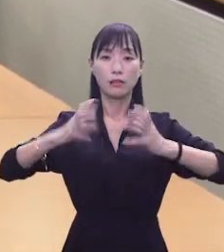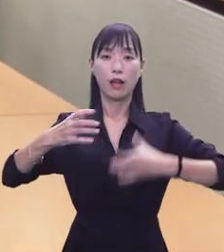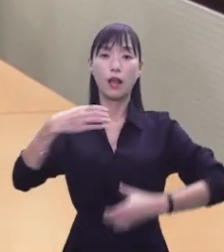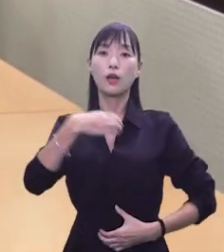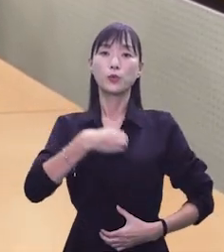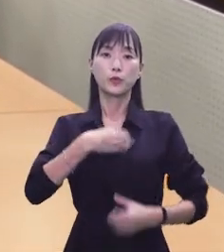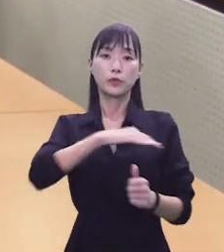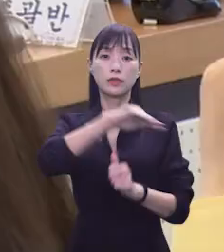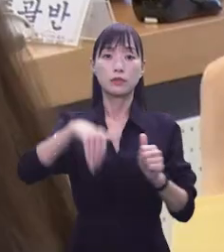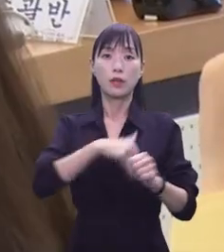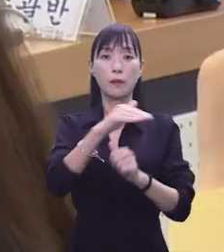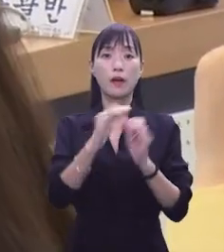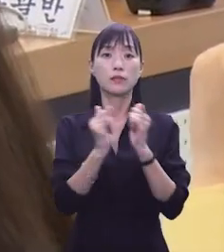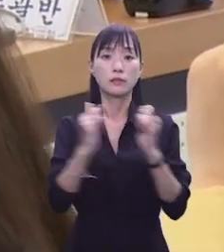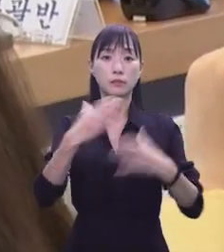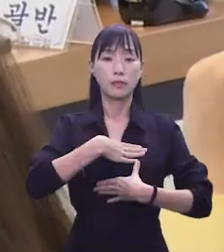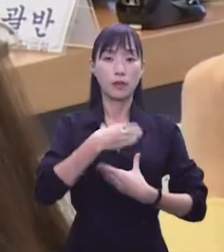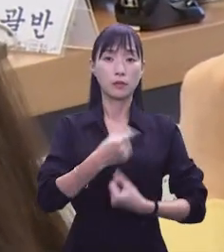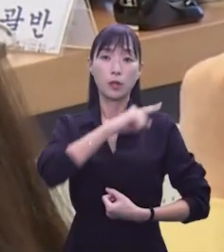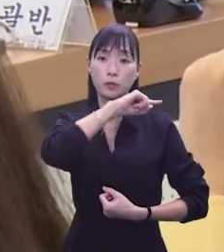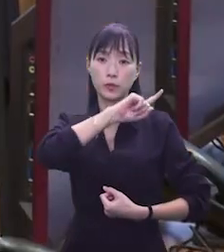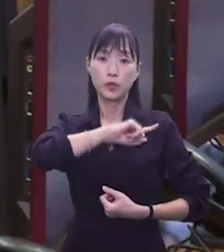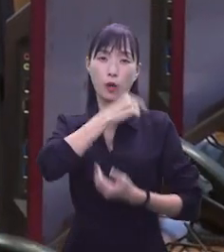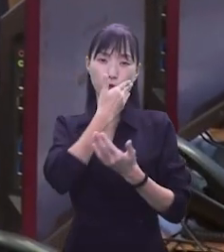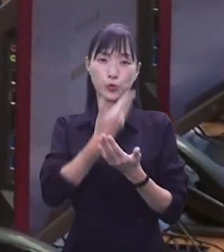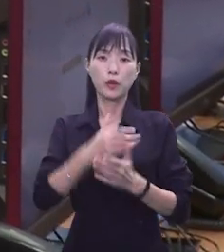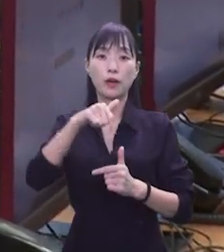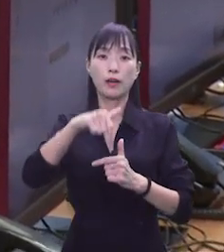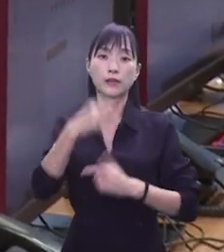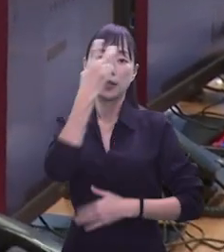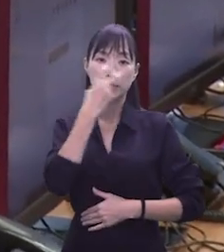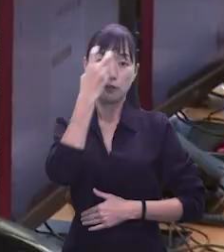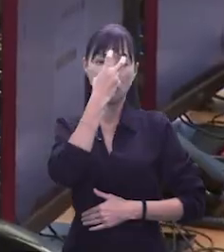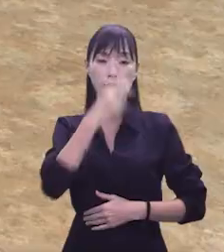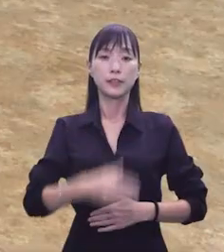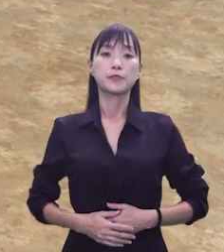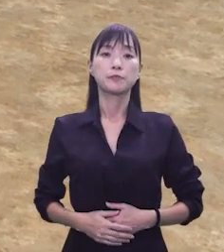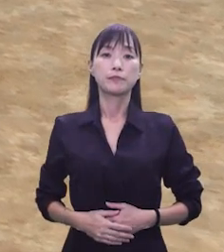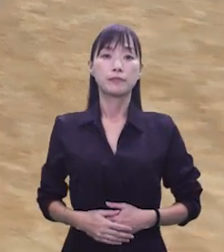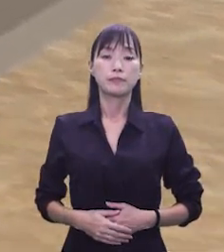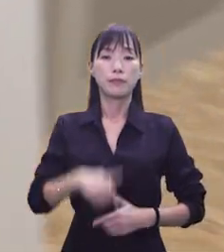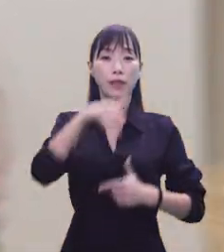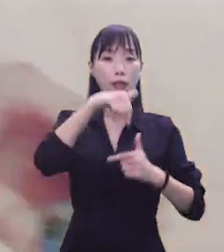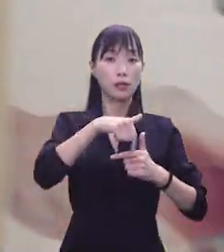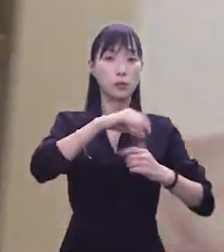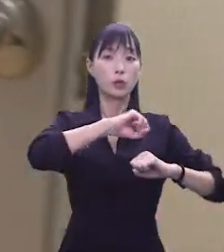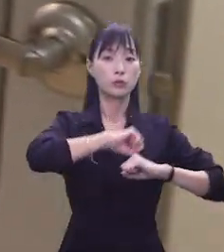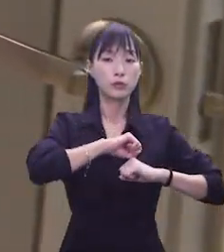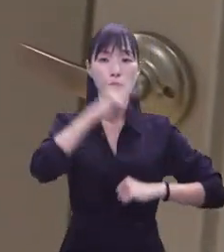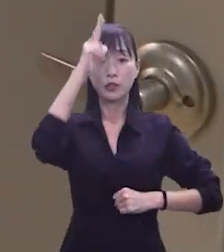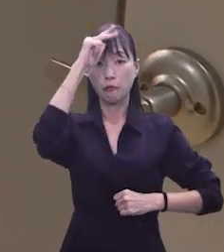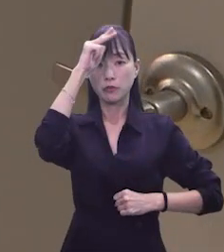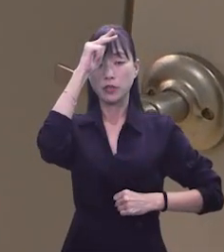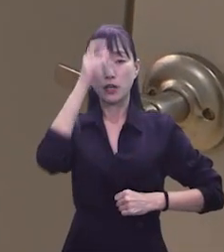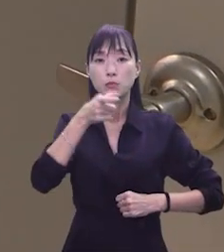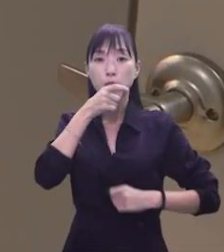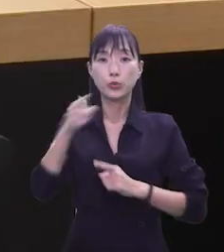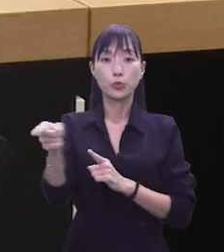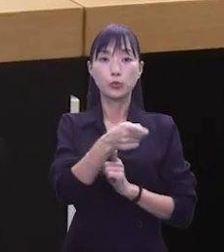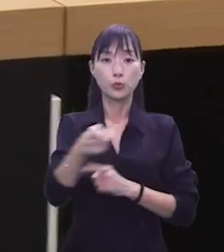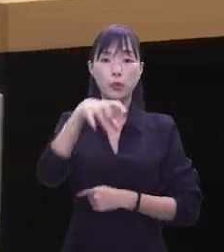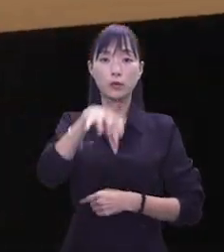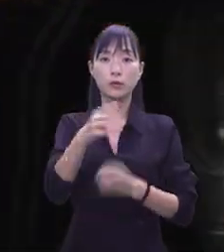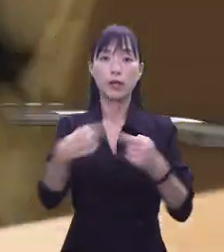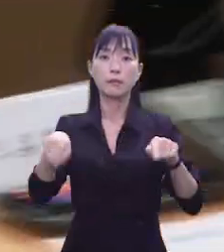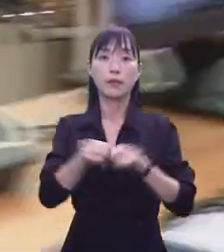국가 비상사태, 국민의 안전을 최우선으로 강남을 사수하라. 강남구가 군부대와 경찰서, 소방서와